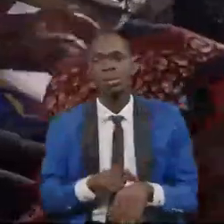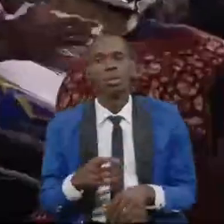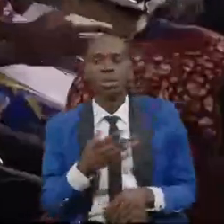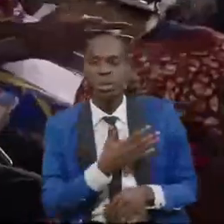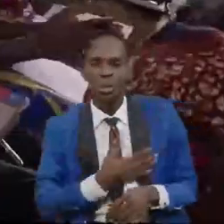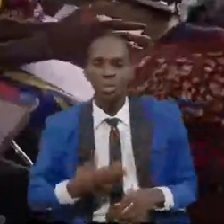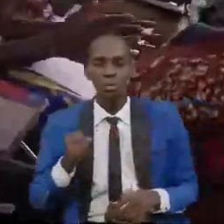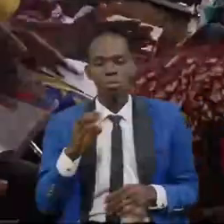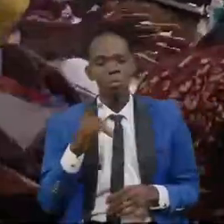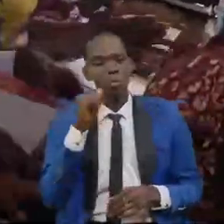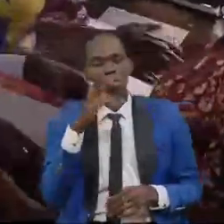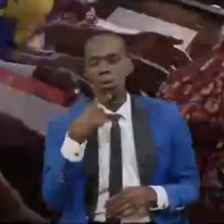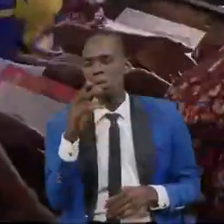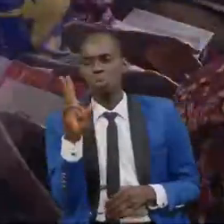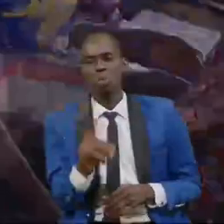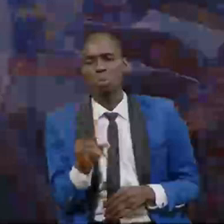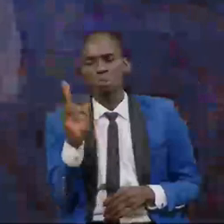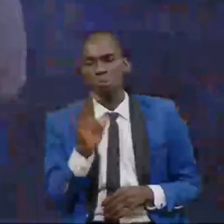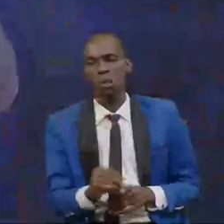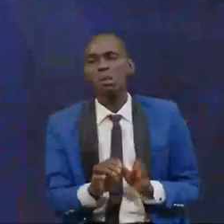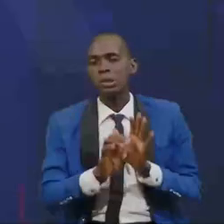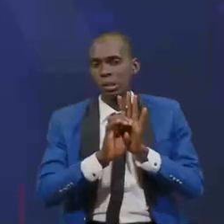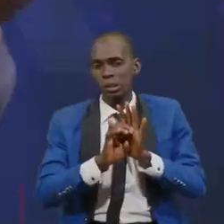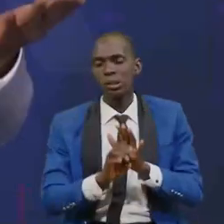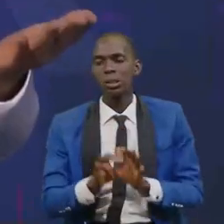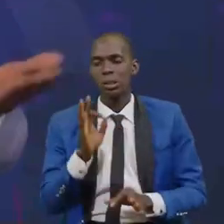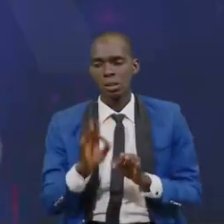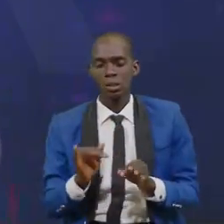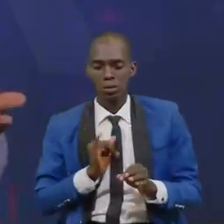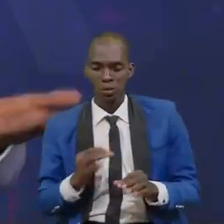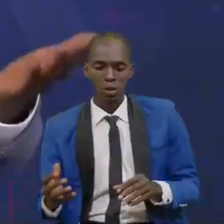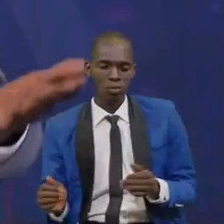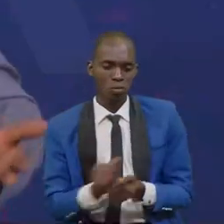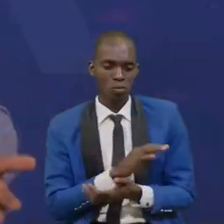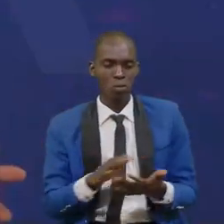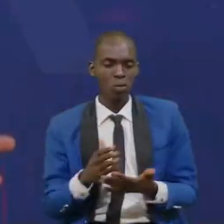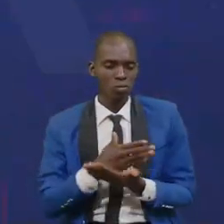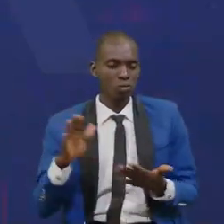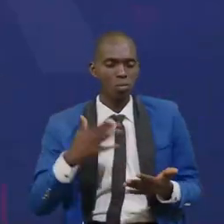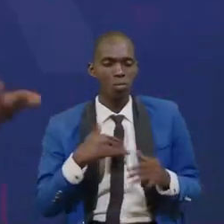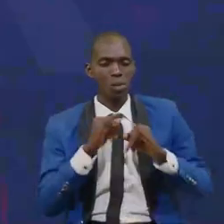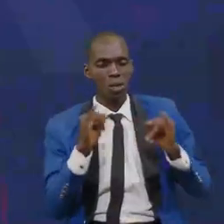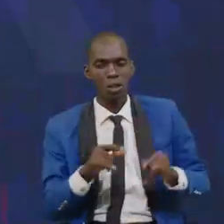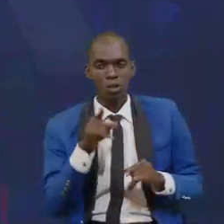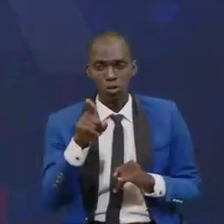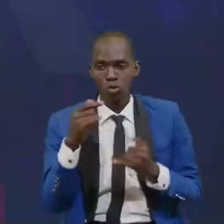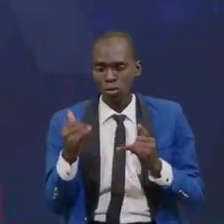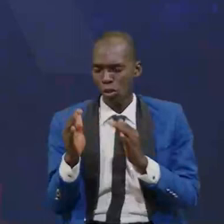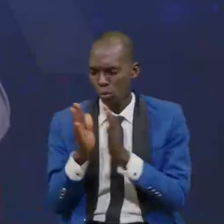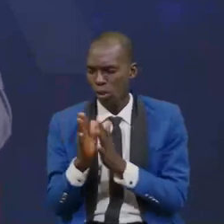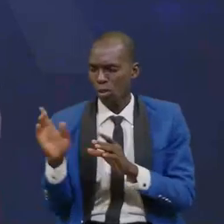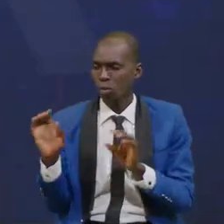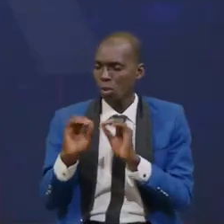Alors la femme a dit, non, non. Et si je jette mon Dieu et tu pries et il n'y a